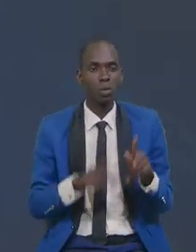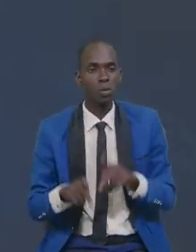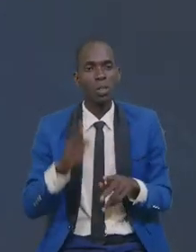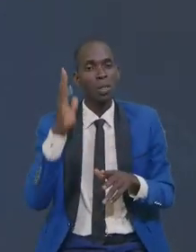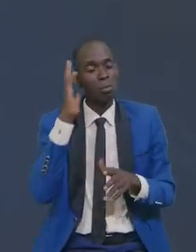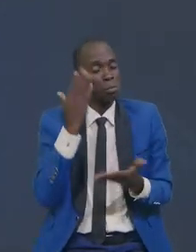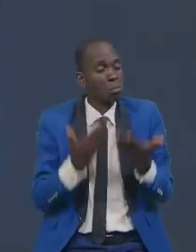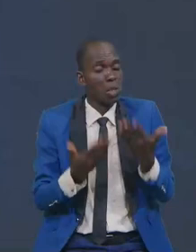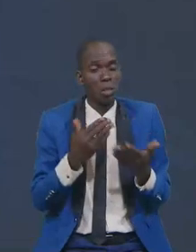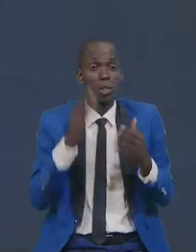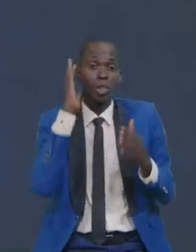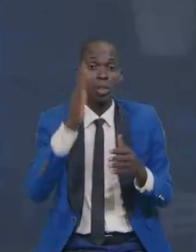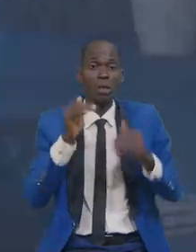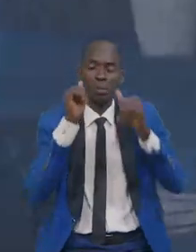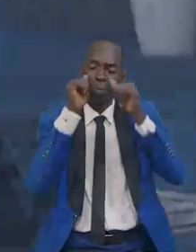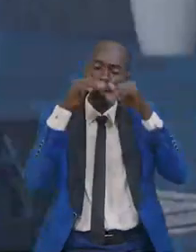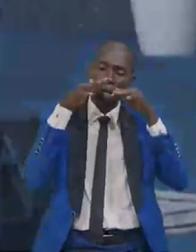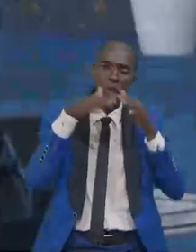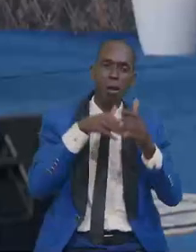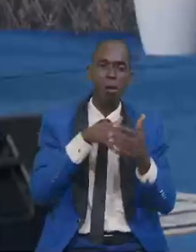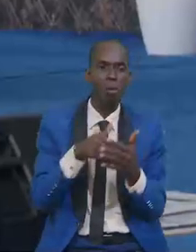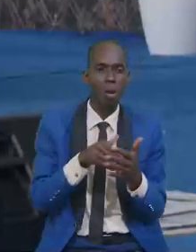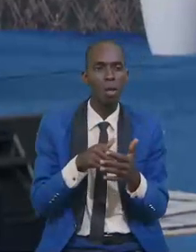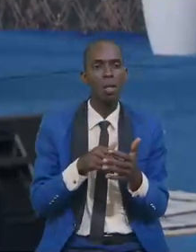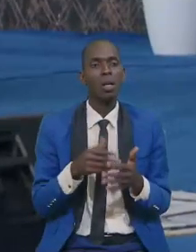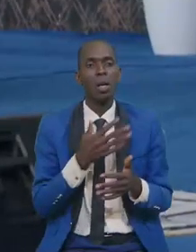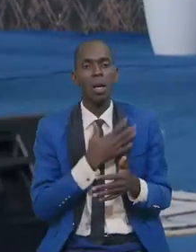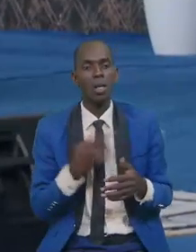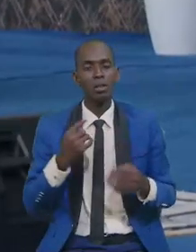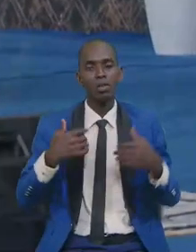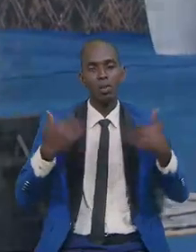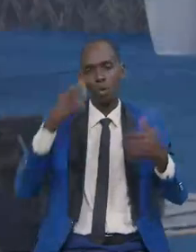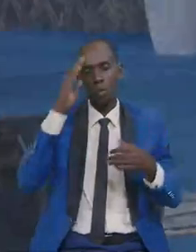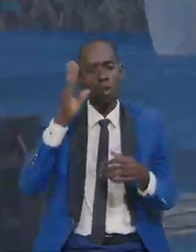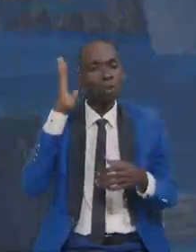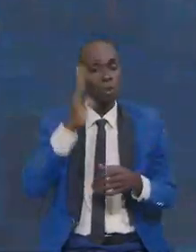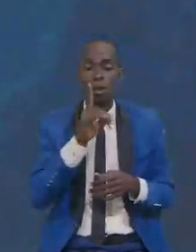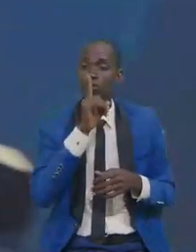se fatiguent et se lassent. Et les jeunes hommes chancellent.